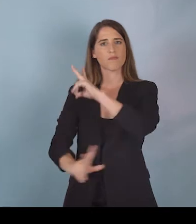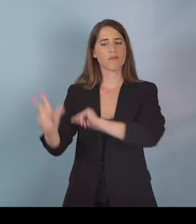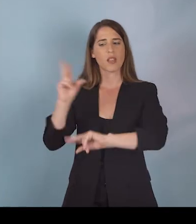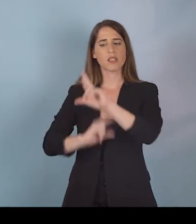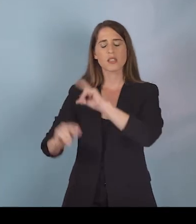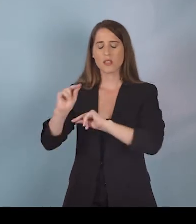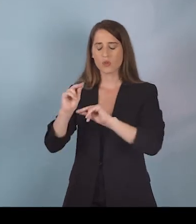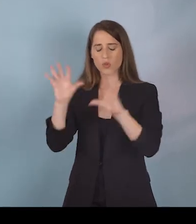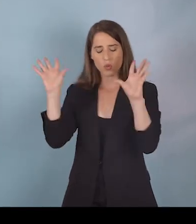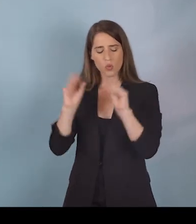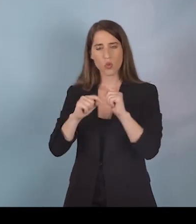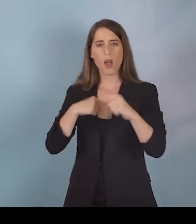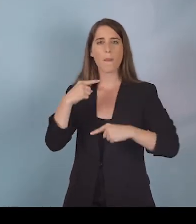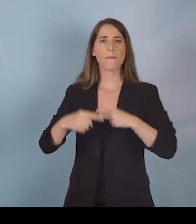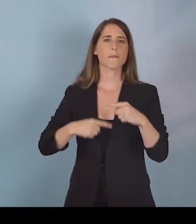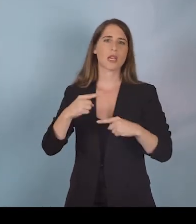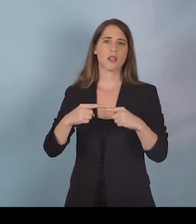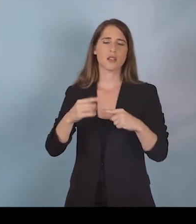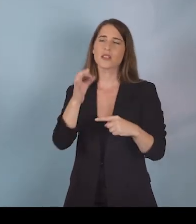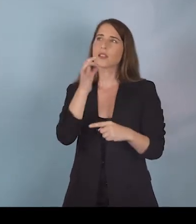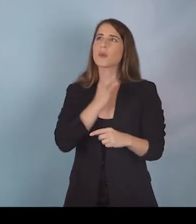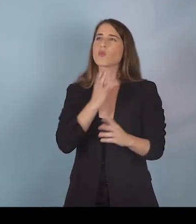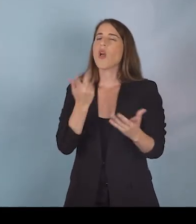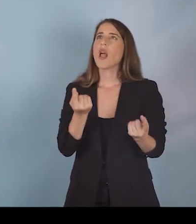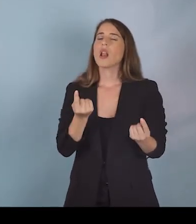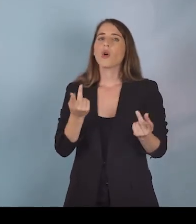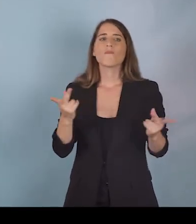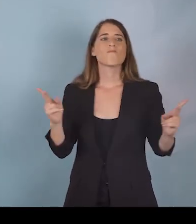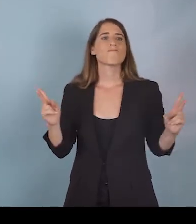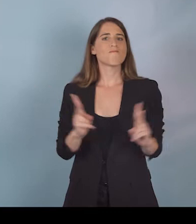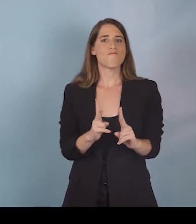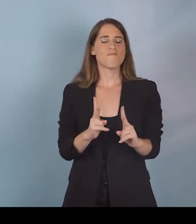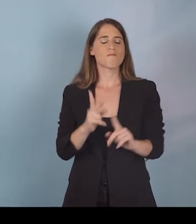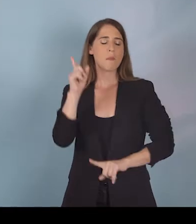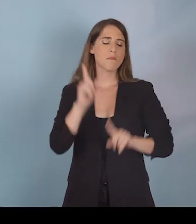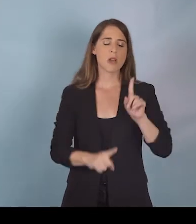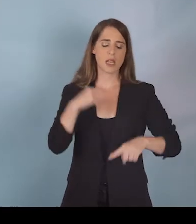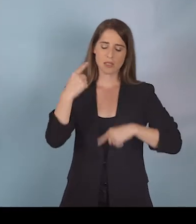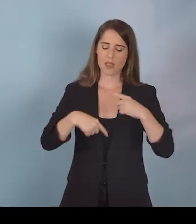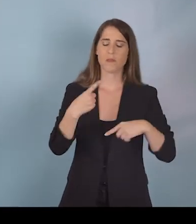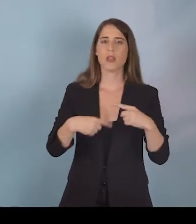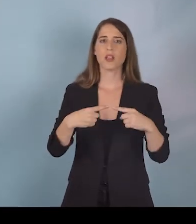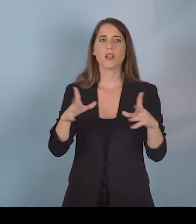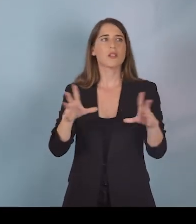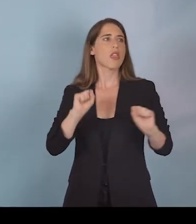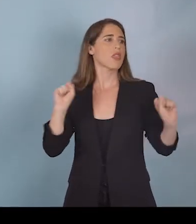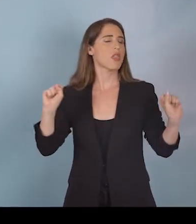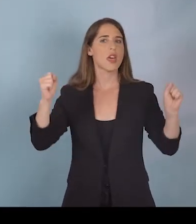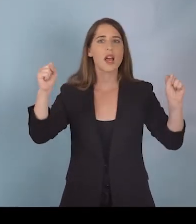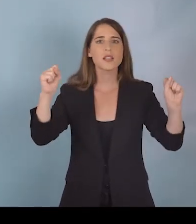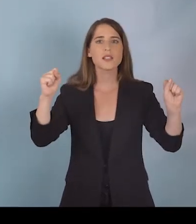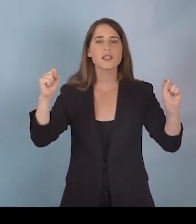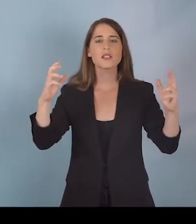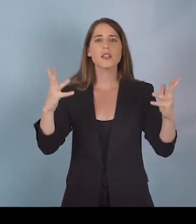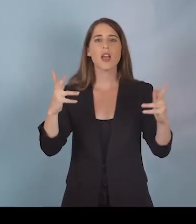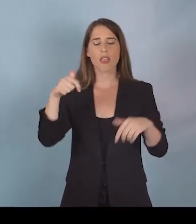τις εμπειρίες τους, δηλαδή αν μπορούν συνοπτικά να μας μεταφέρουν κάποιες εμπειρίες από τη δράση τους, καθώς και το τι